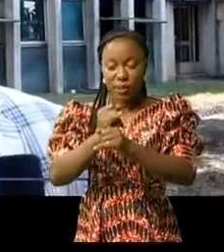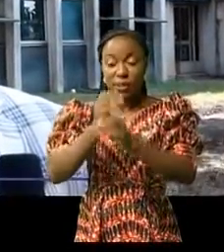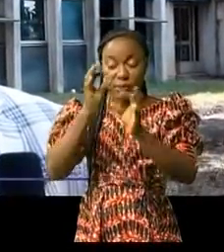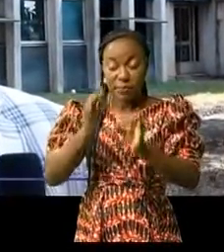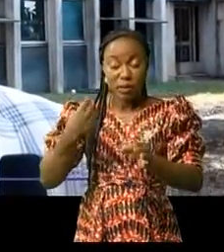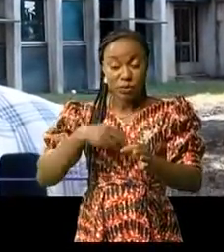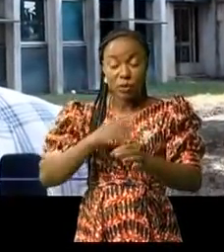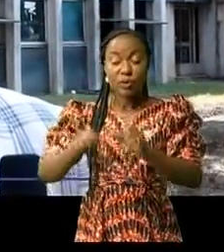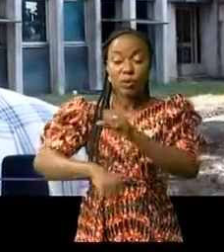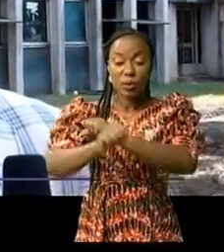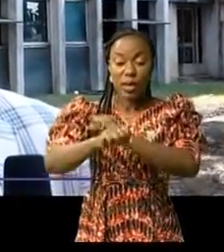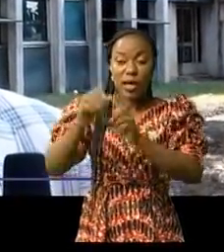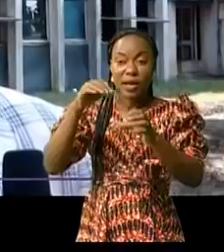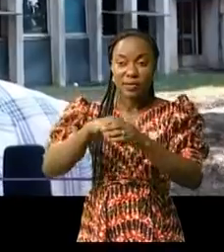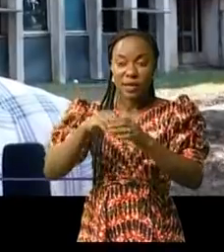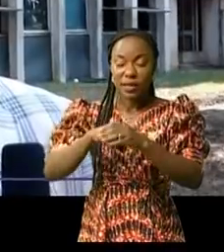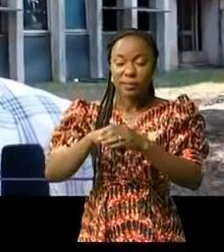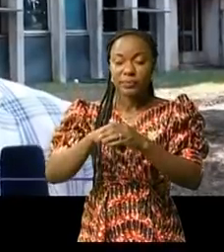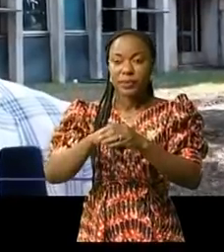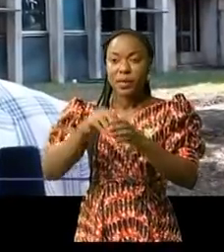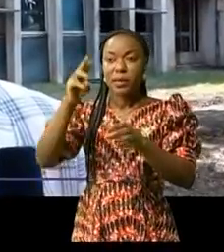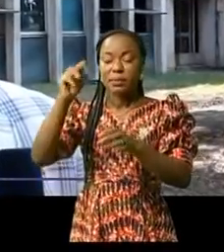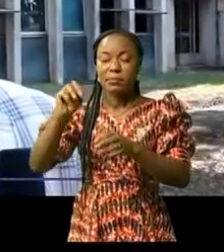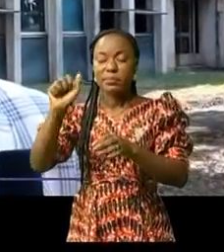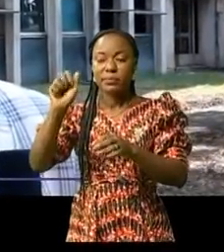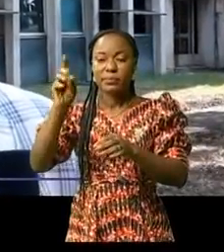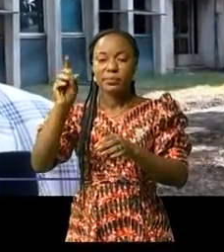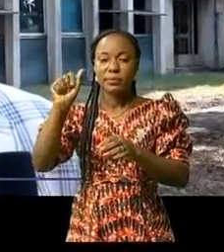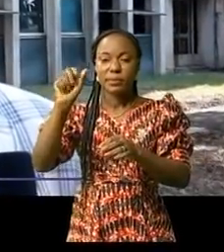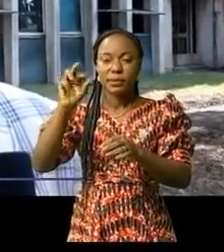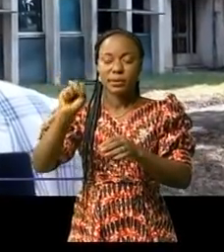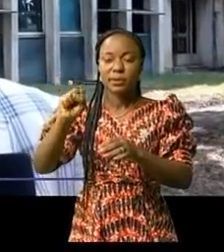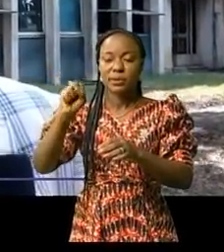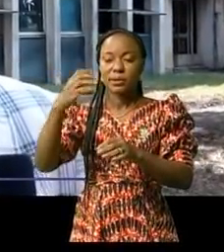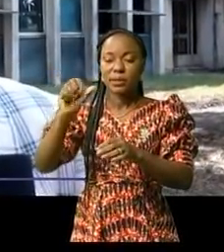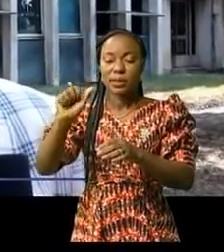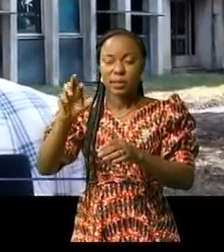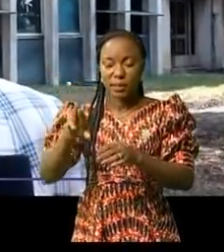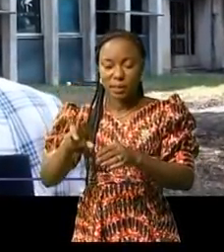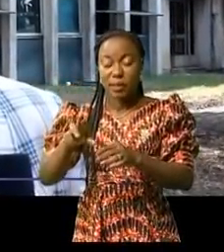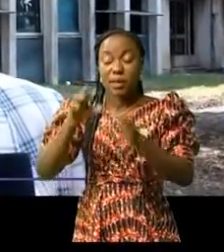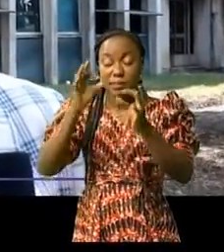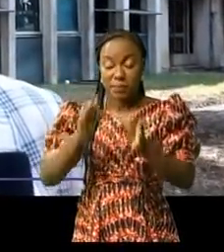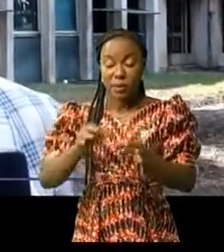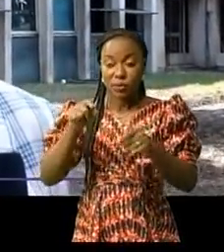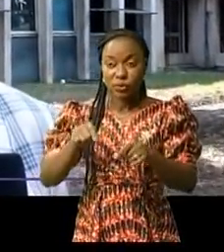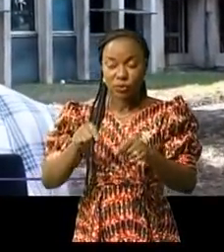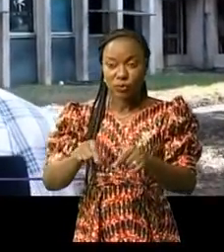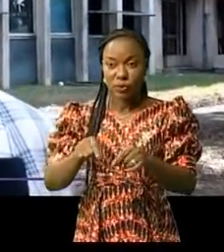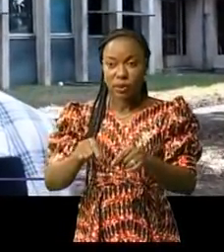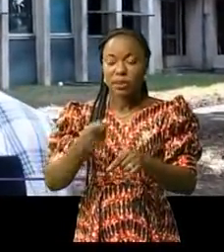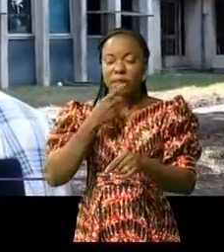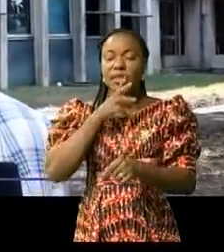soit à la machine qui s'assoient à kindu que ce soit à bambous qui s'assoit kinshasa cette fin je vous dis sincèrement